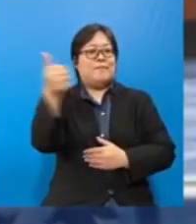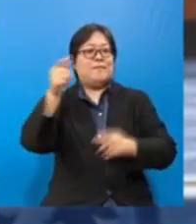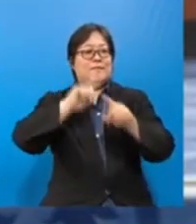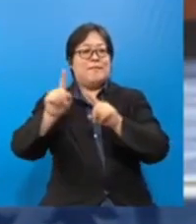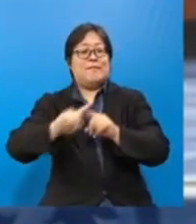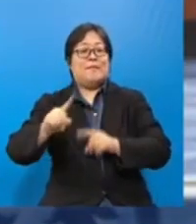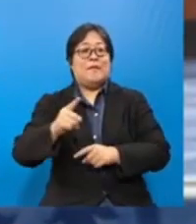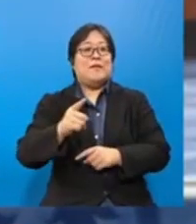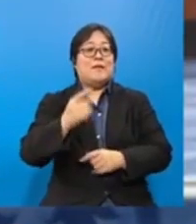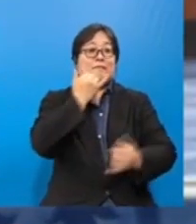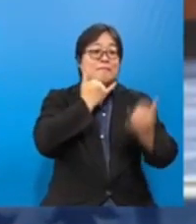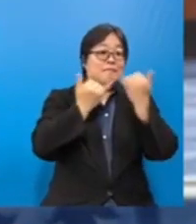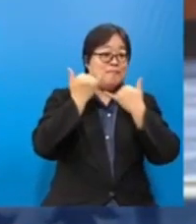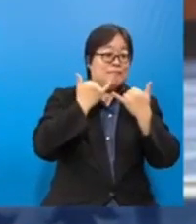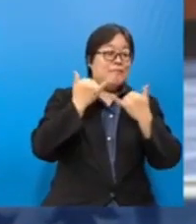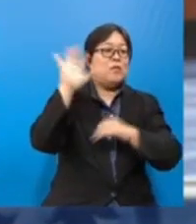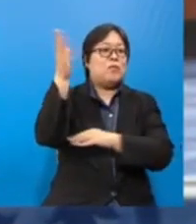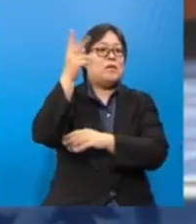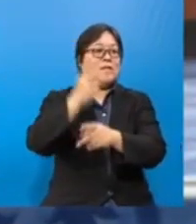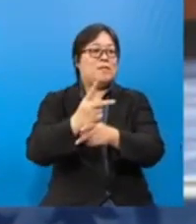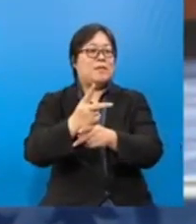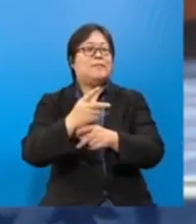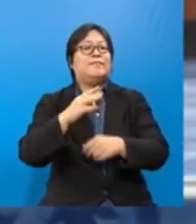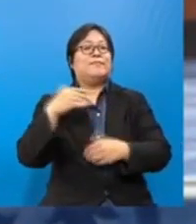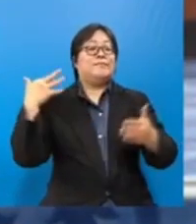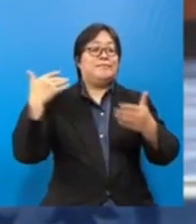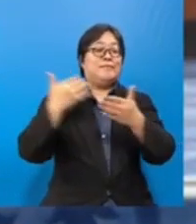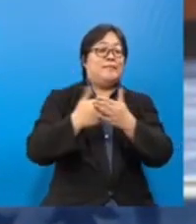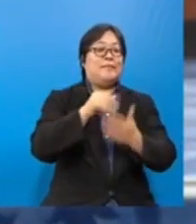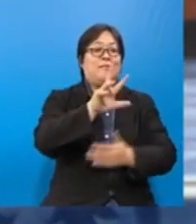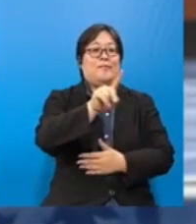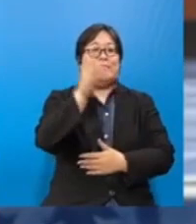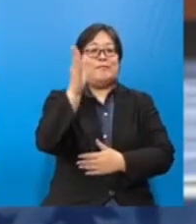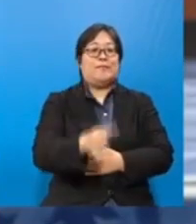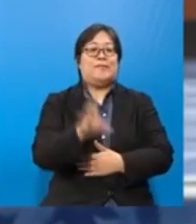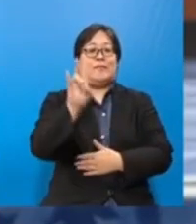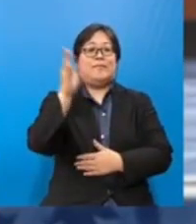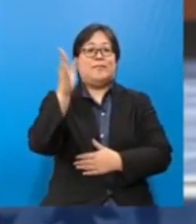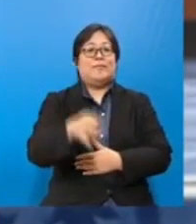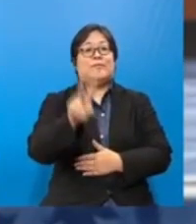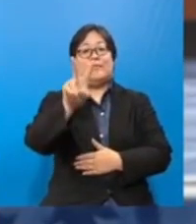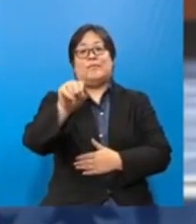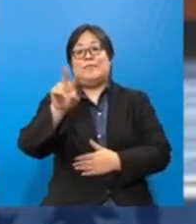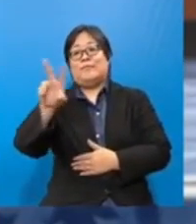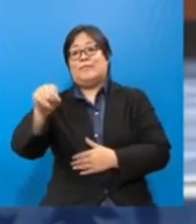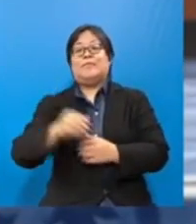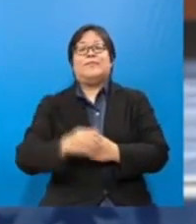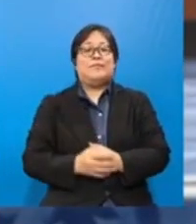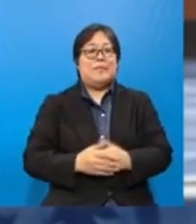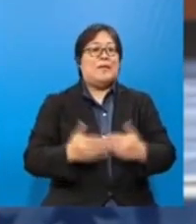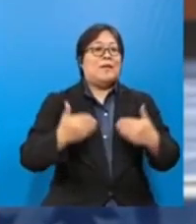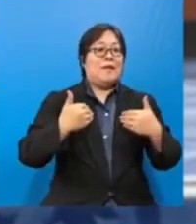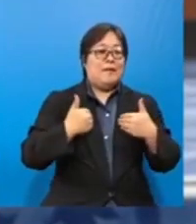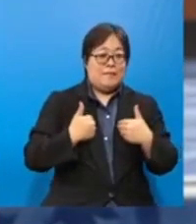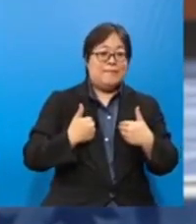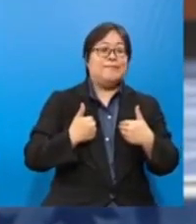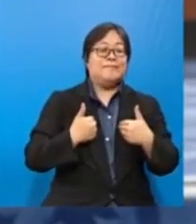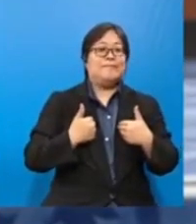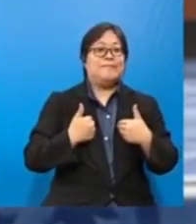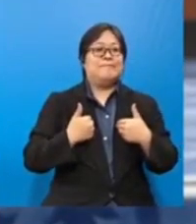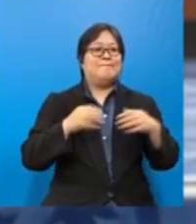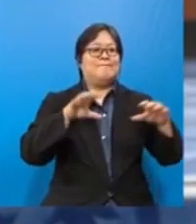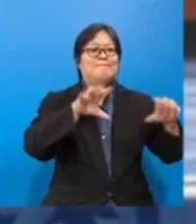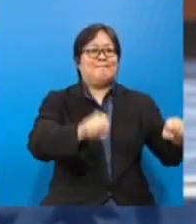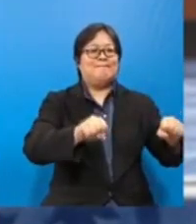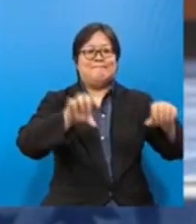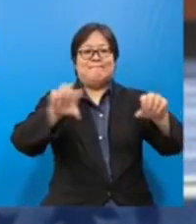hutan Simpan ke kali ini dan sehingga 31juli 2020 terdapat depan